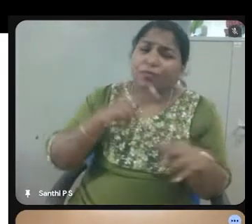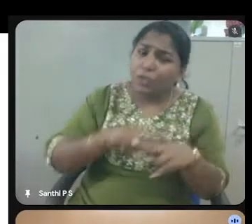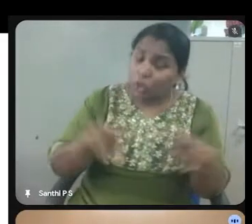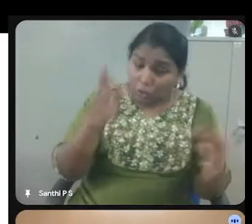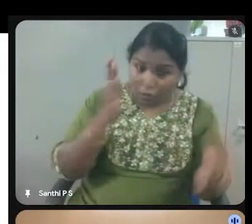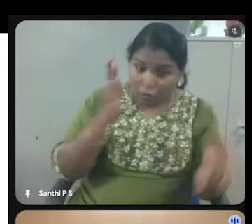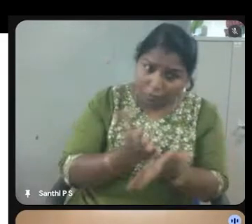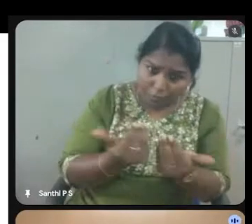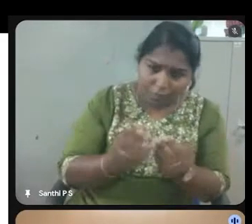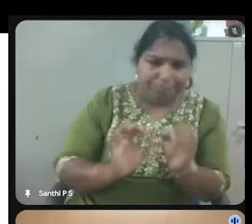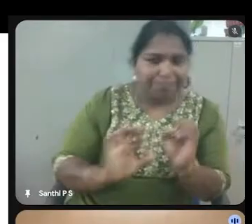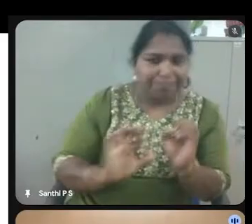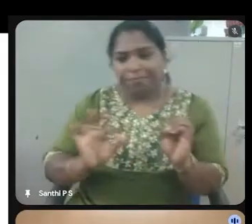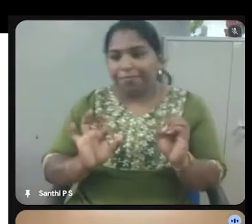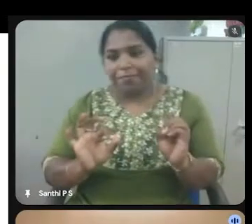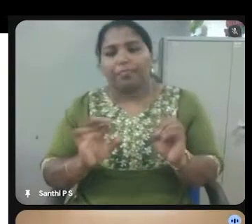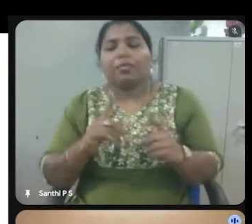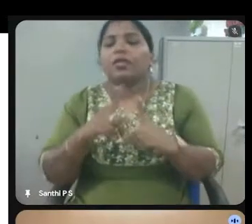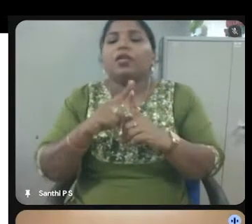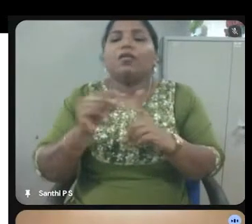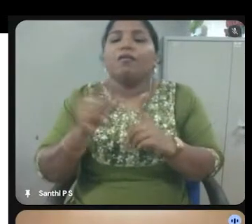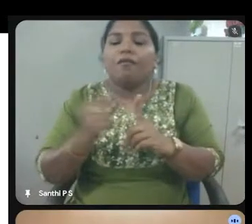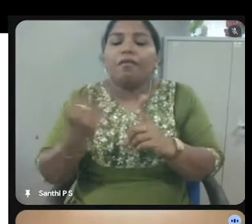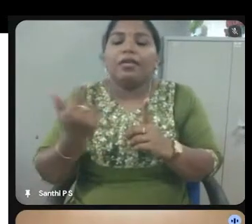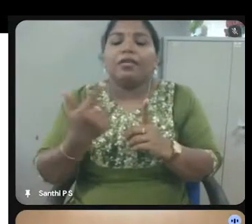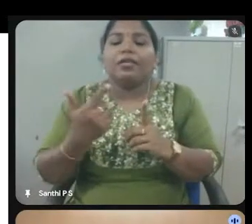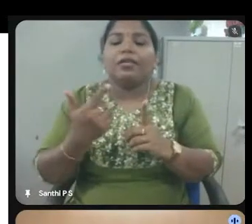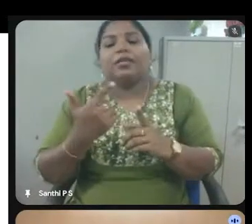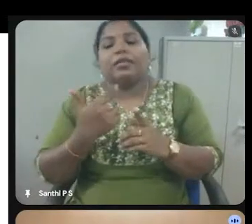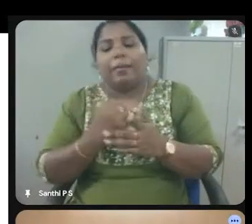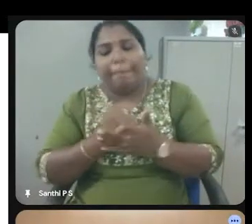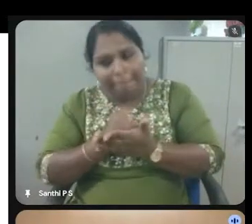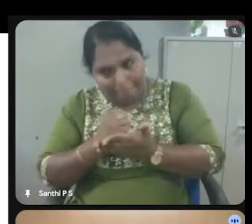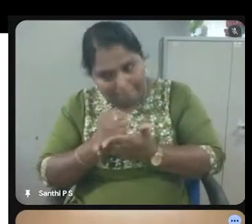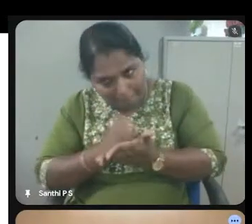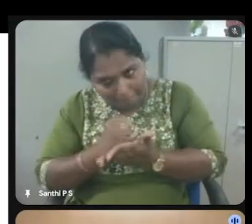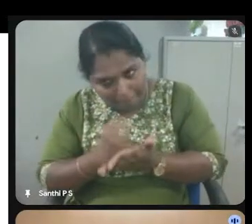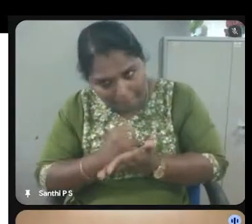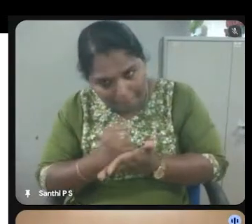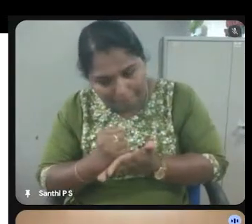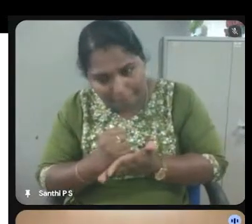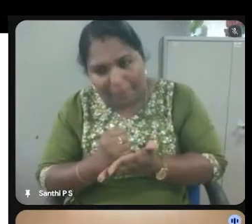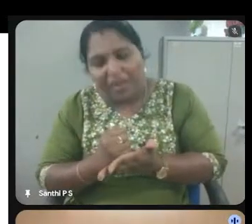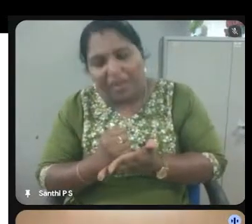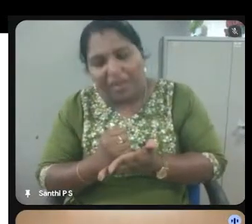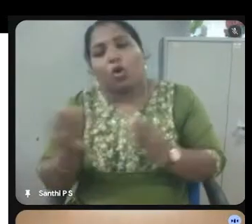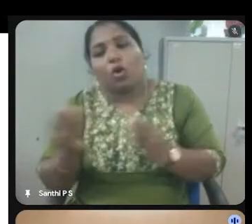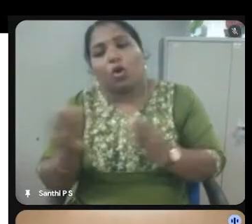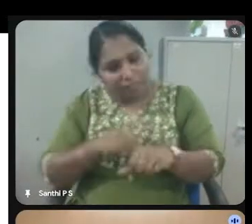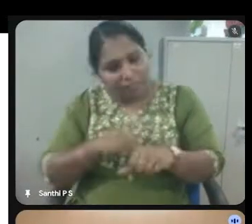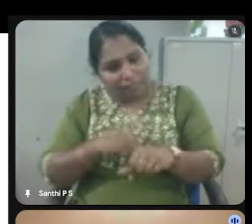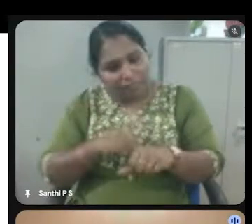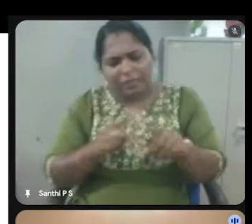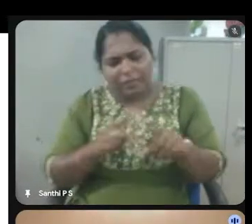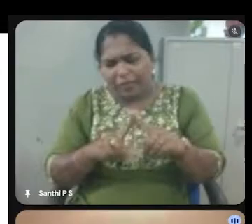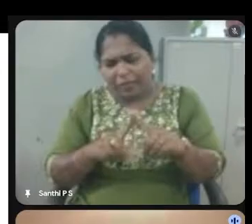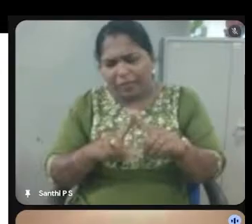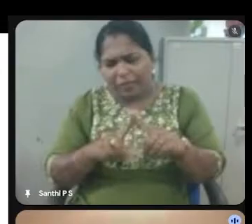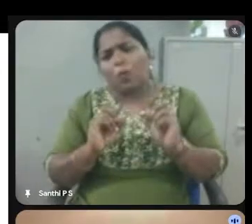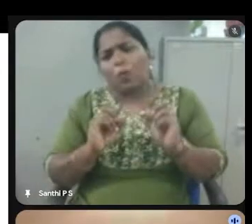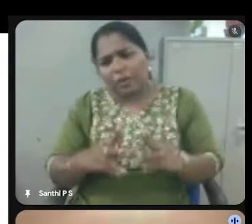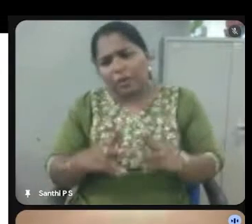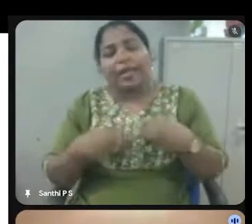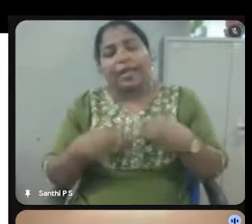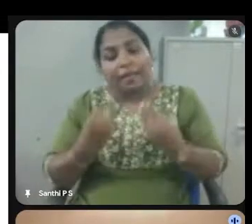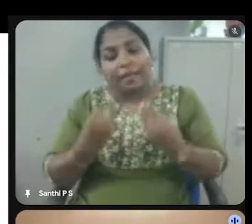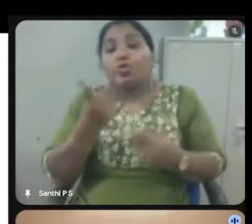കാര്യമായിരിക്കില്ല. അപ്പോൾ നിങ്ങൾക്ക് ചെയ്യാവുന്ന കാര്യം ഒന്ന് ഇന്ററാക്റ്റീവ് സ്ക്രീൻ ടൈം പ്രാക്ടീസ് ചെയ്യുക, കുറച്ച് സമയം സ്ക്രീൻ ടൈം കൊടുക്കുന്ന ആൾക്ക്. അതുപോലെ തന്നെ അതിന് ബാലൻസ്